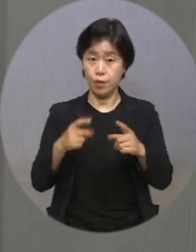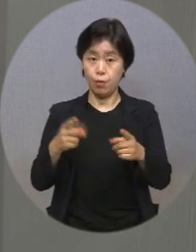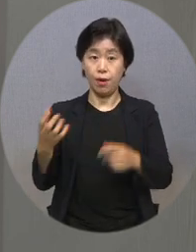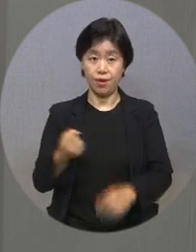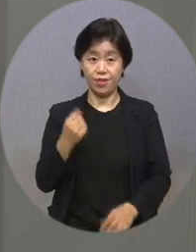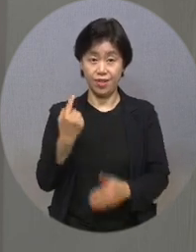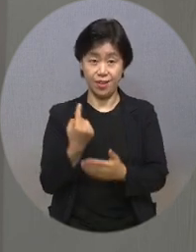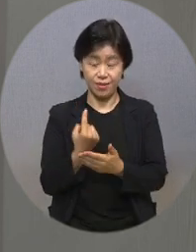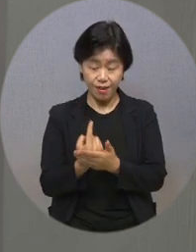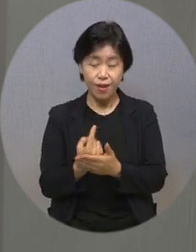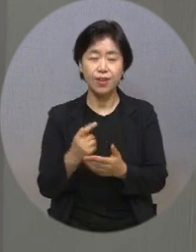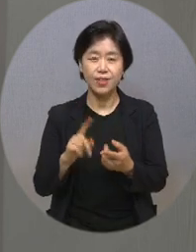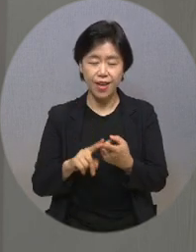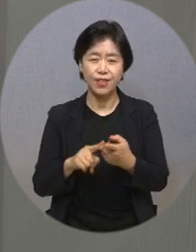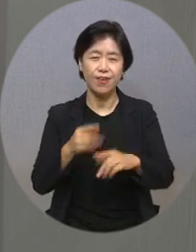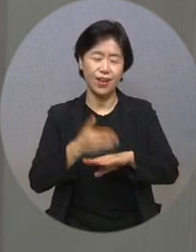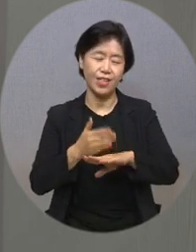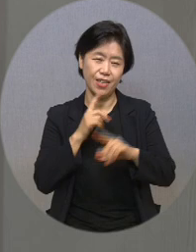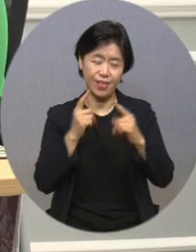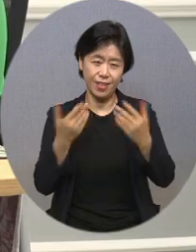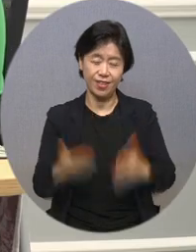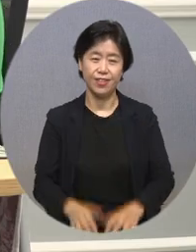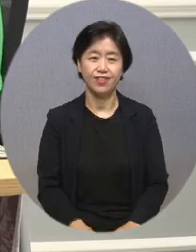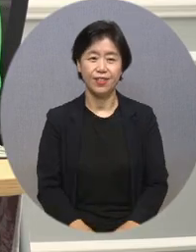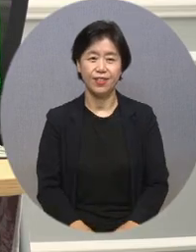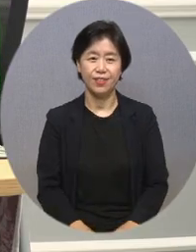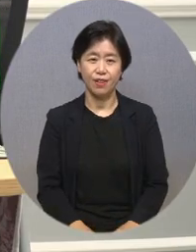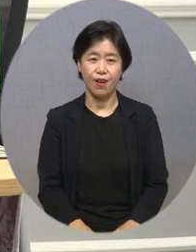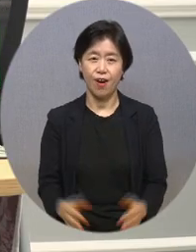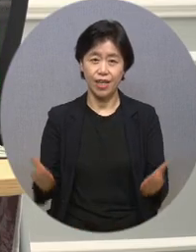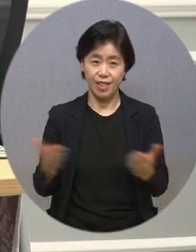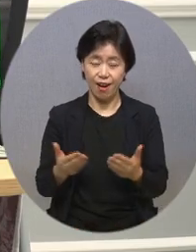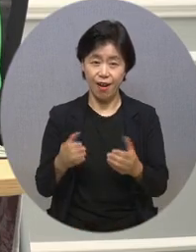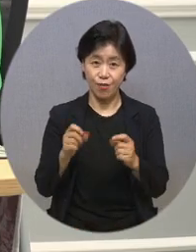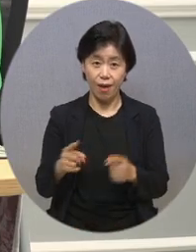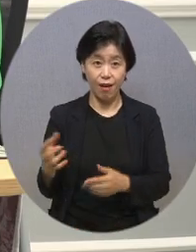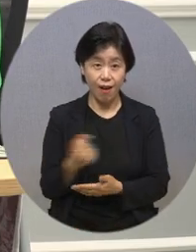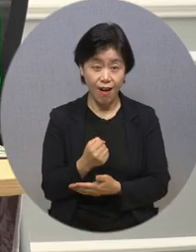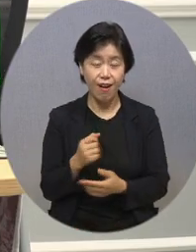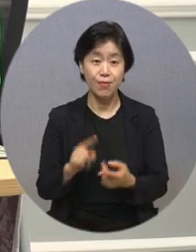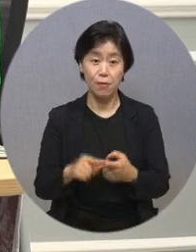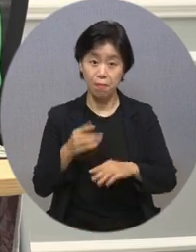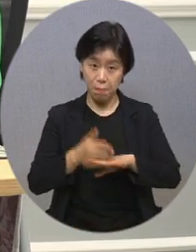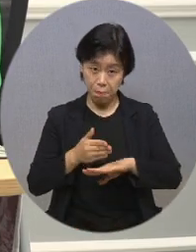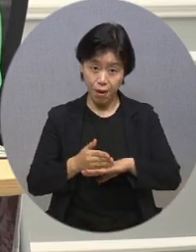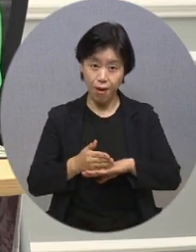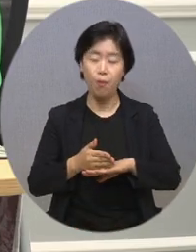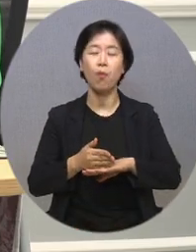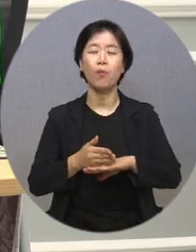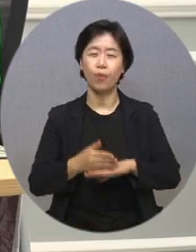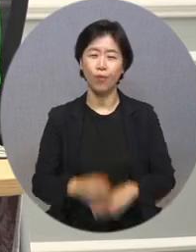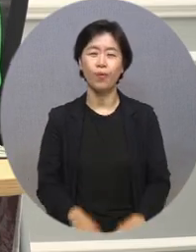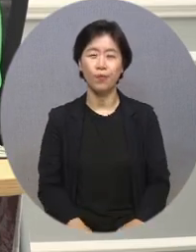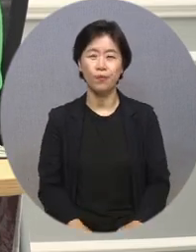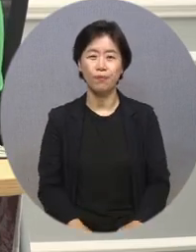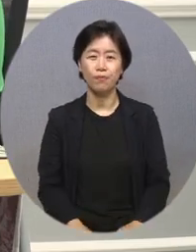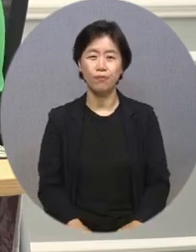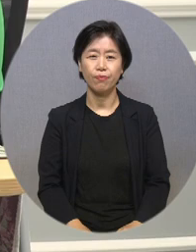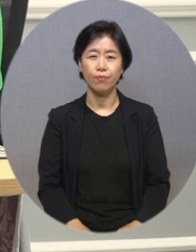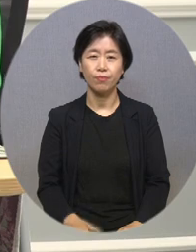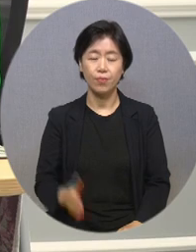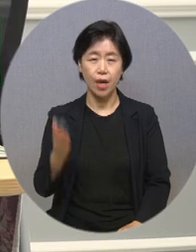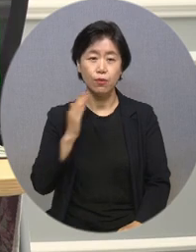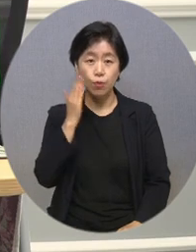너무 감사한 마음으로 일하고 있습니다. 일할 수 있는 기회를 주셔서 감사합니다 라고 해주셨는데, 구체적으로 이